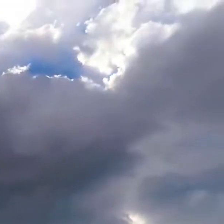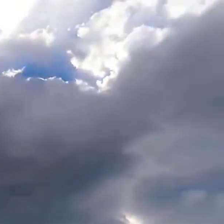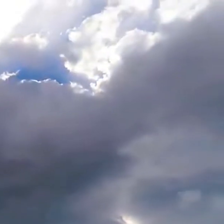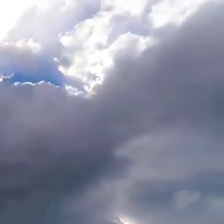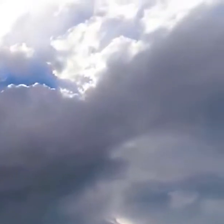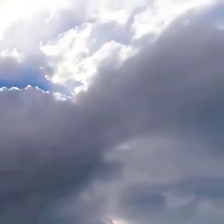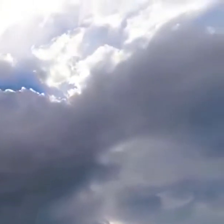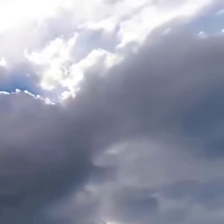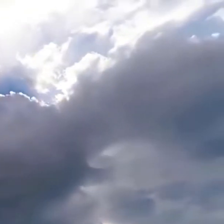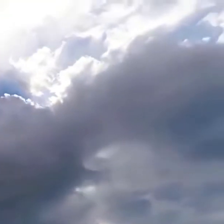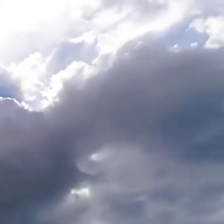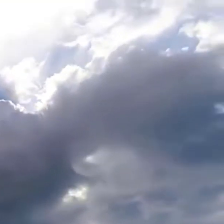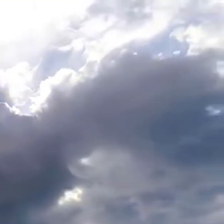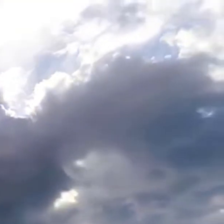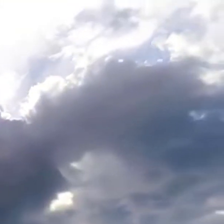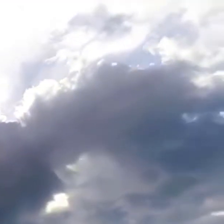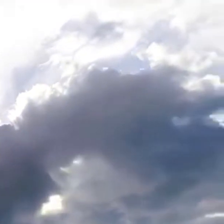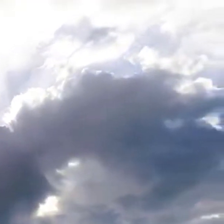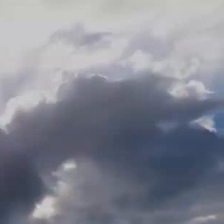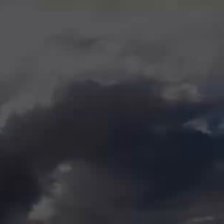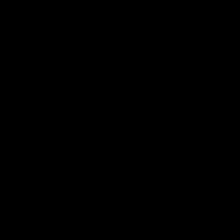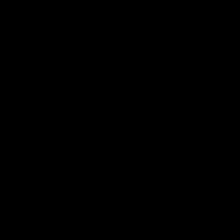Amen.